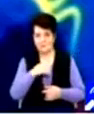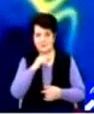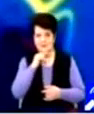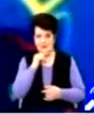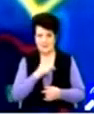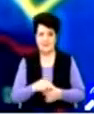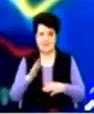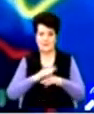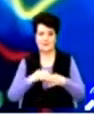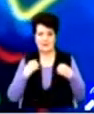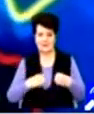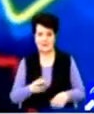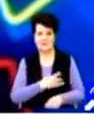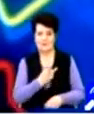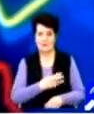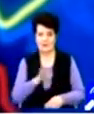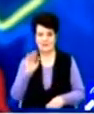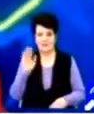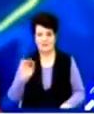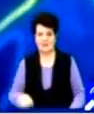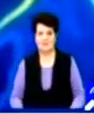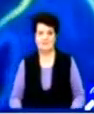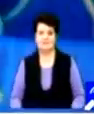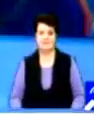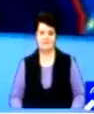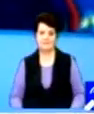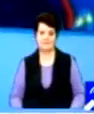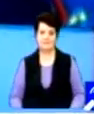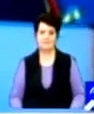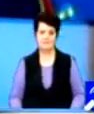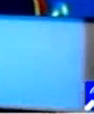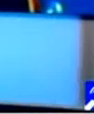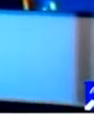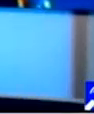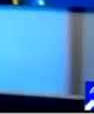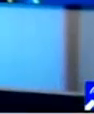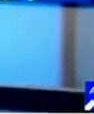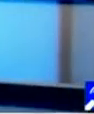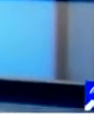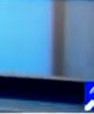atenție. O seară liniștită vă doresc. La revedere!